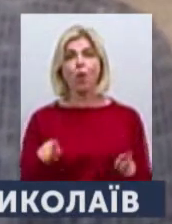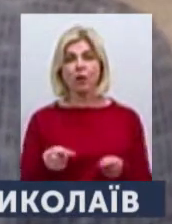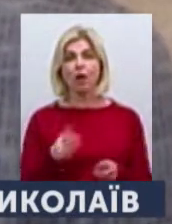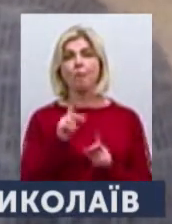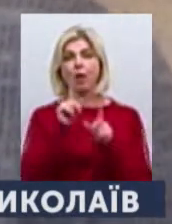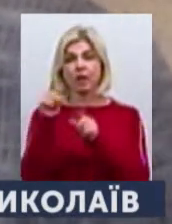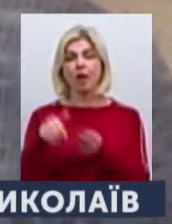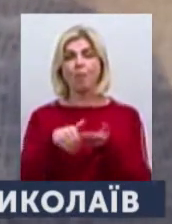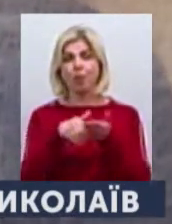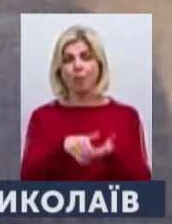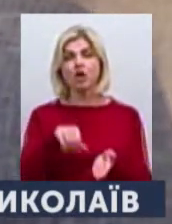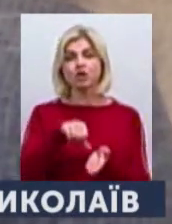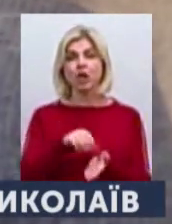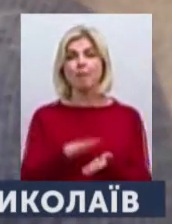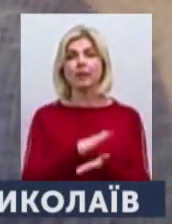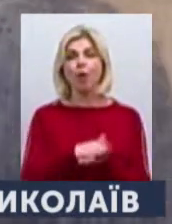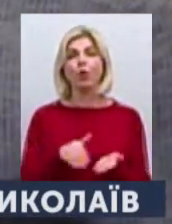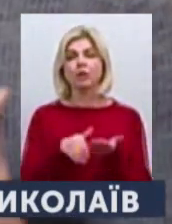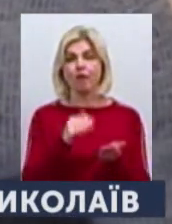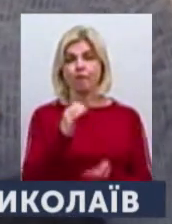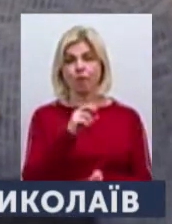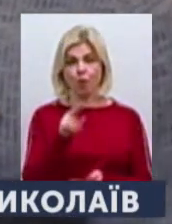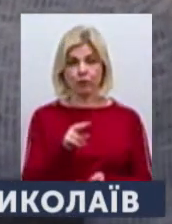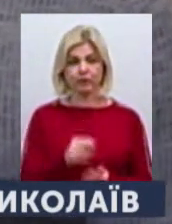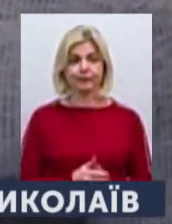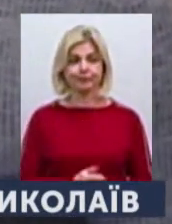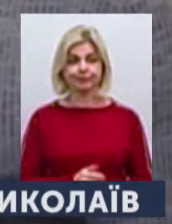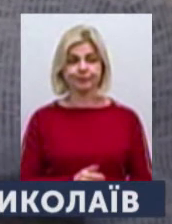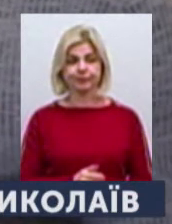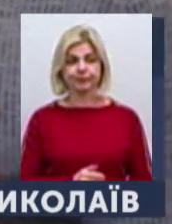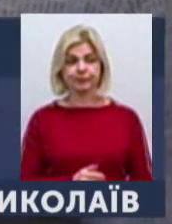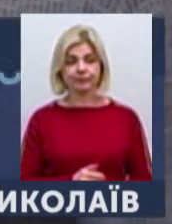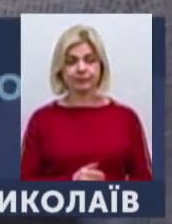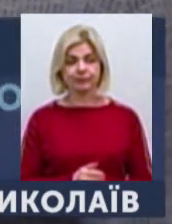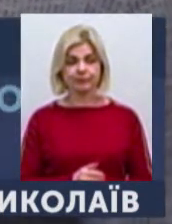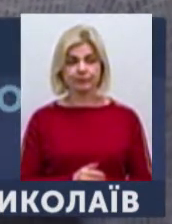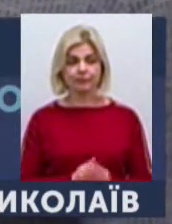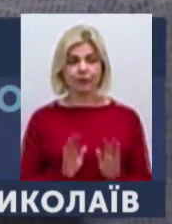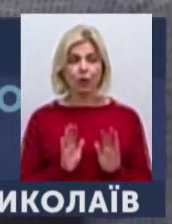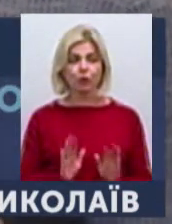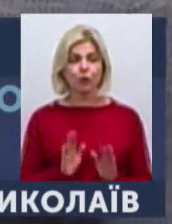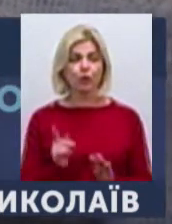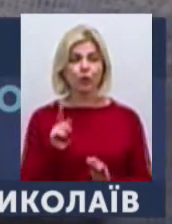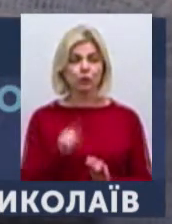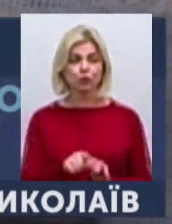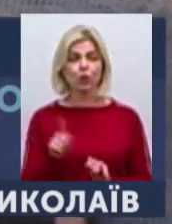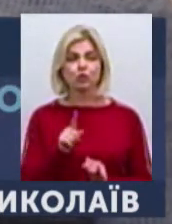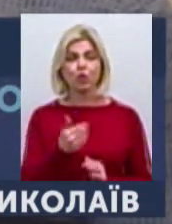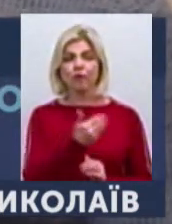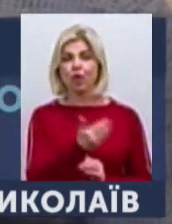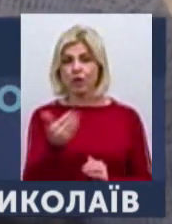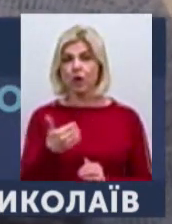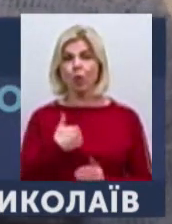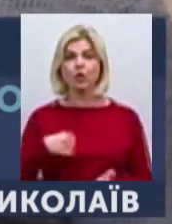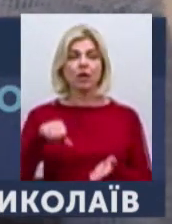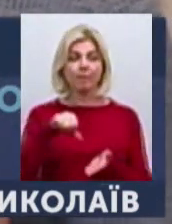допомагають члени благодійного фонду «Велич країни». Одно то, що лише те, що вони хочуть представляти наше місто і нашу